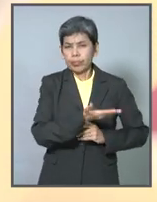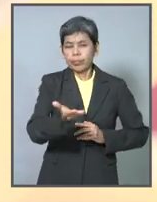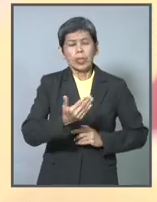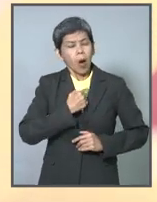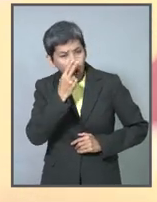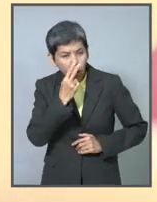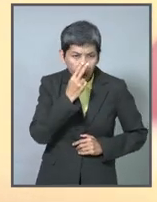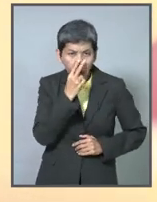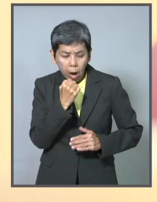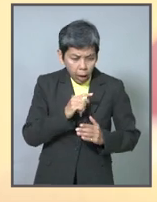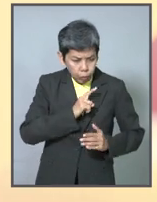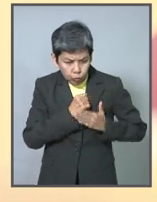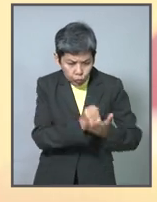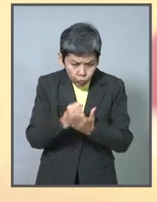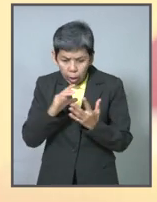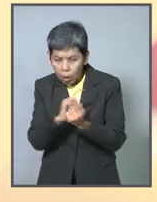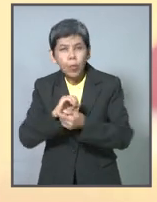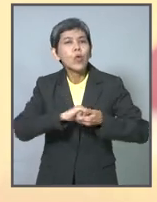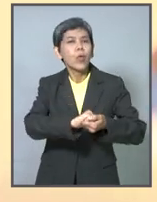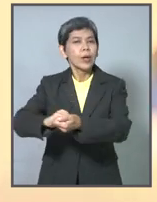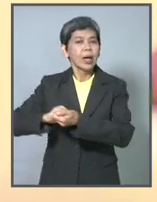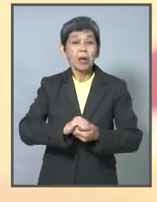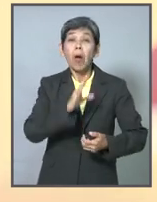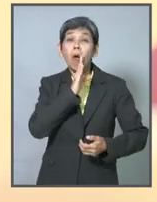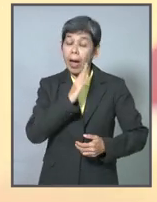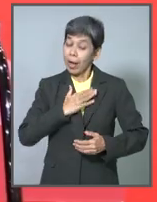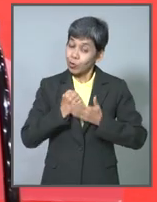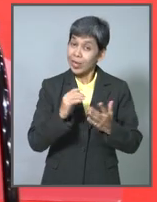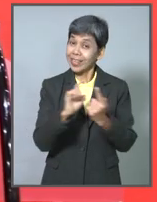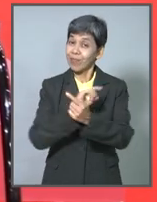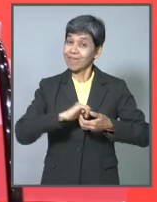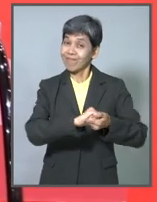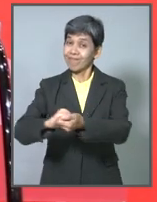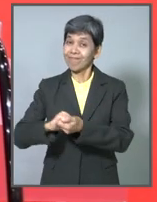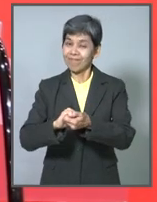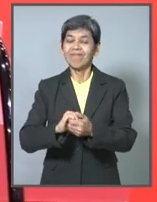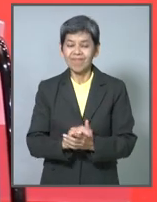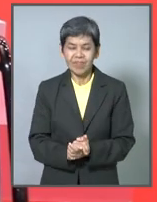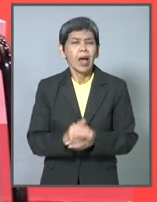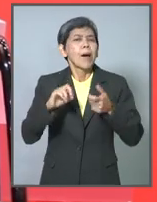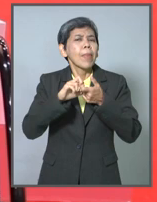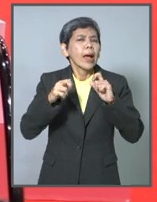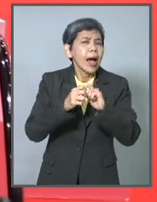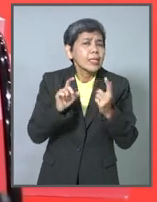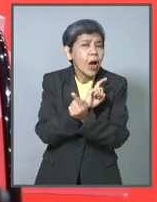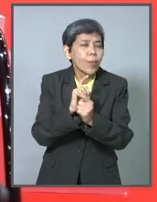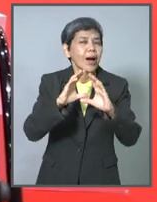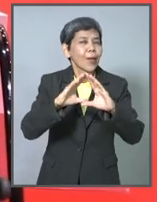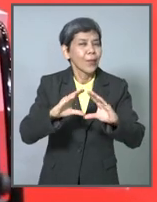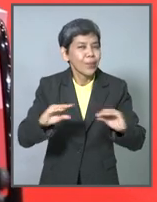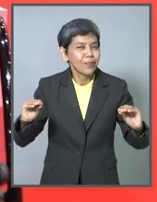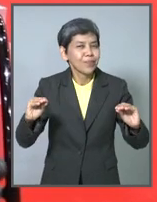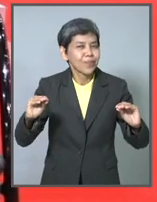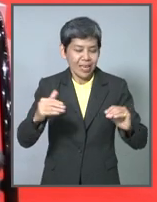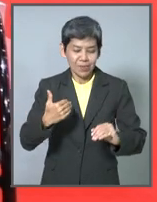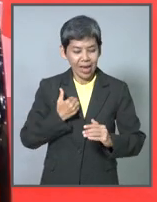กคนจะต้องมีความตื่นตัวที่จะรับผิดชอบต่อสังคมร่วมกันครับถ้าเรารับผิดชอบต่อสังคมร่วมกันแล้วเนี่ยปัญหาต่างๆในสังคมก็จะ